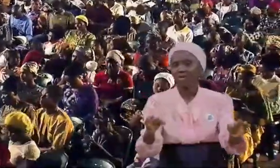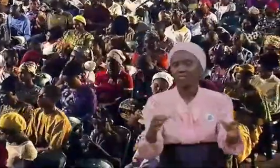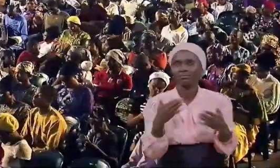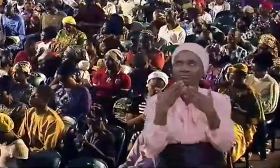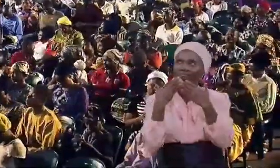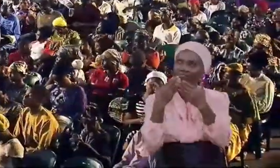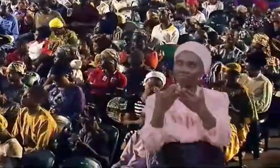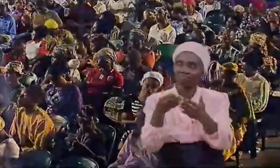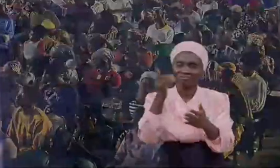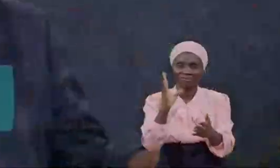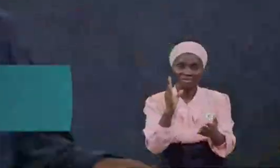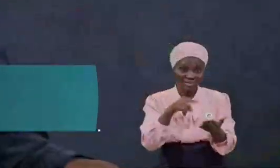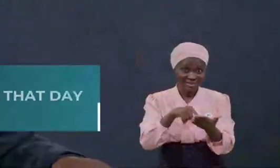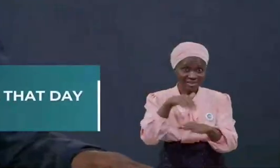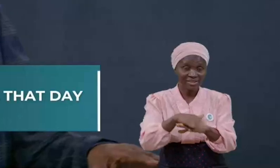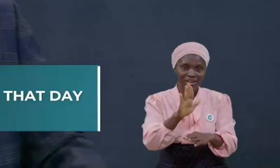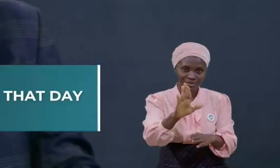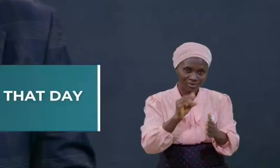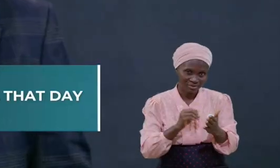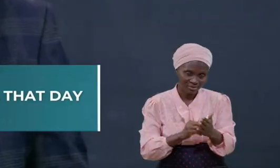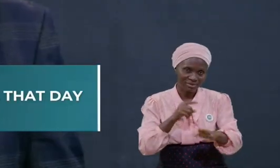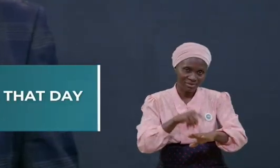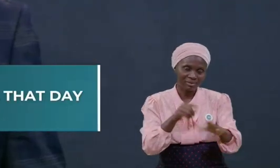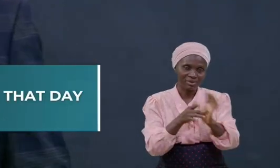Verset 36. Si donc le Fils